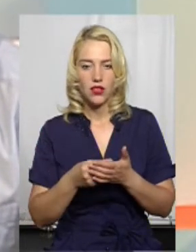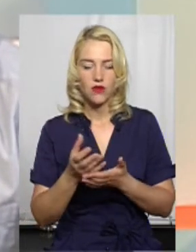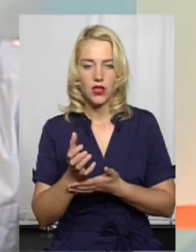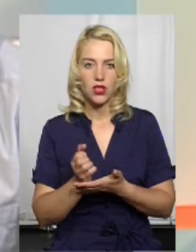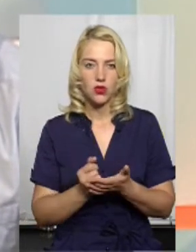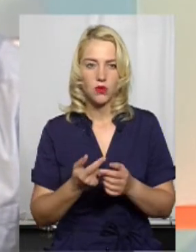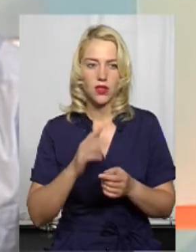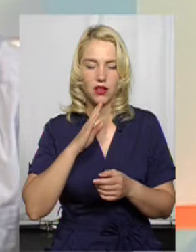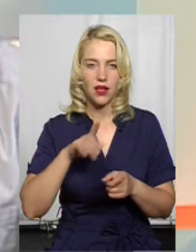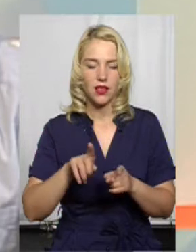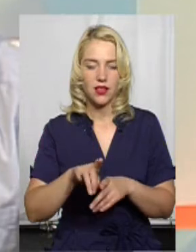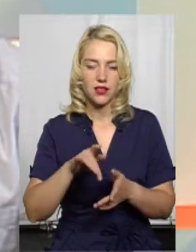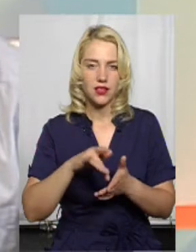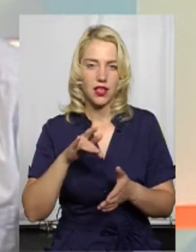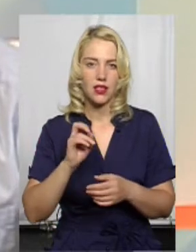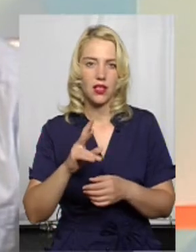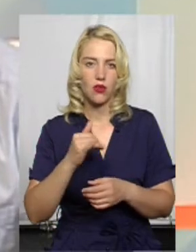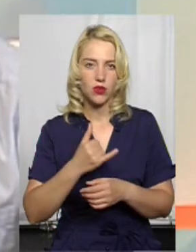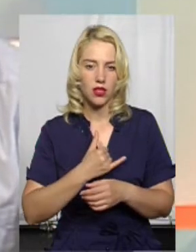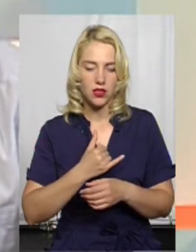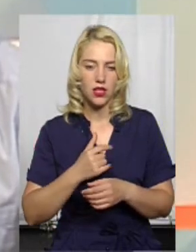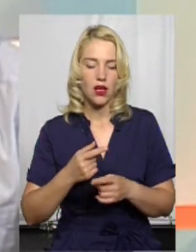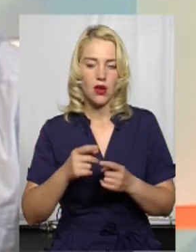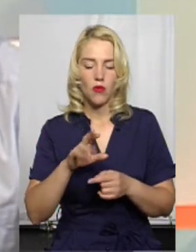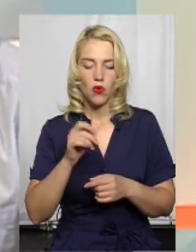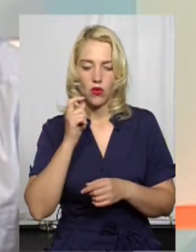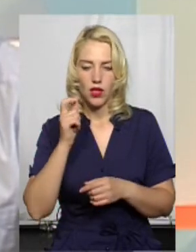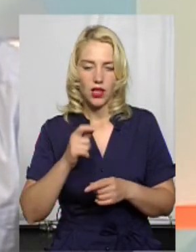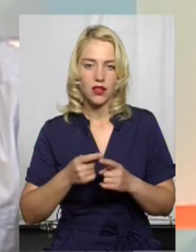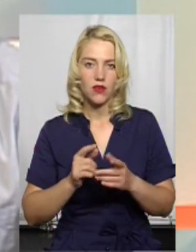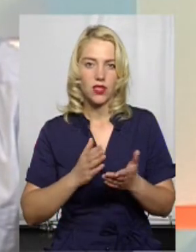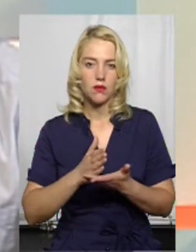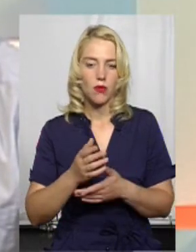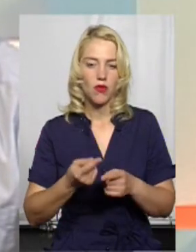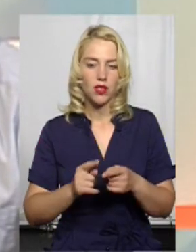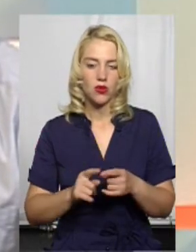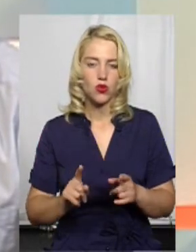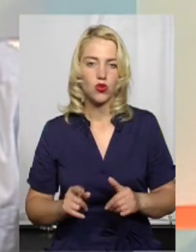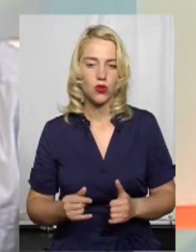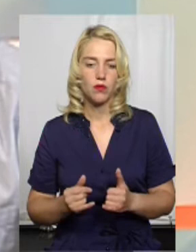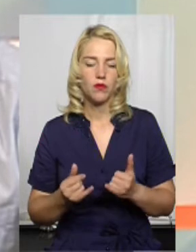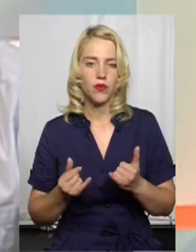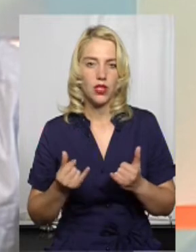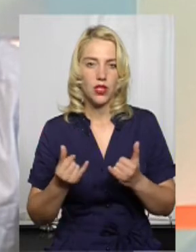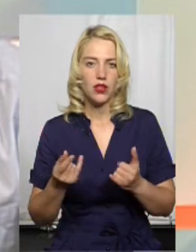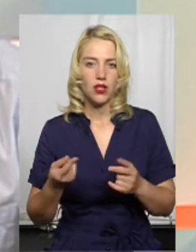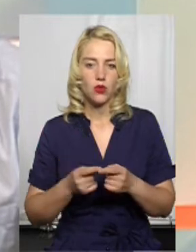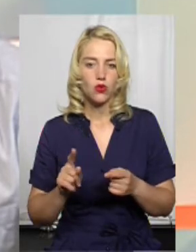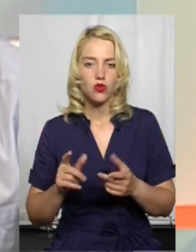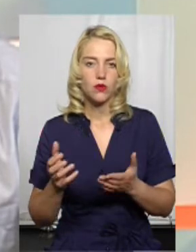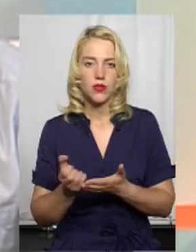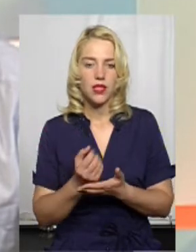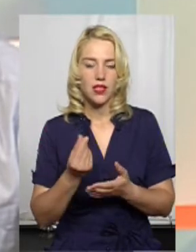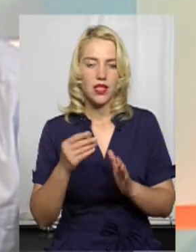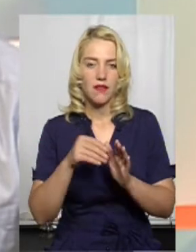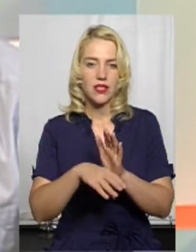як наш, і інші по Україні, які є в містах, якраз і спрямовані для того, щоб знайти інвестиції, як в Україні, так і